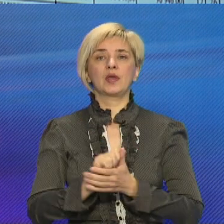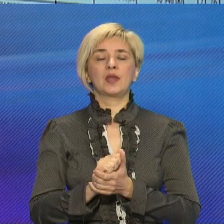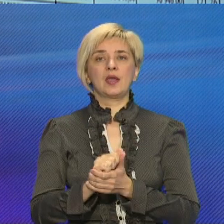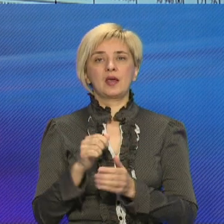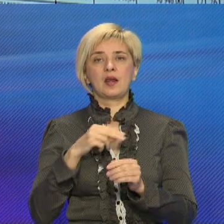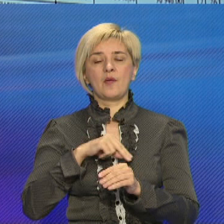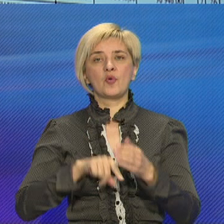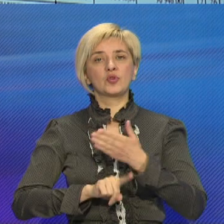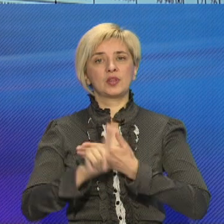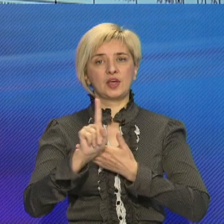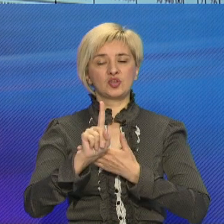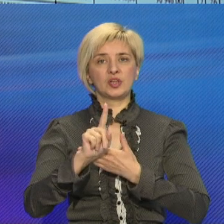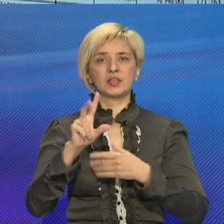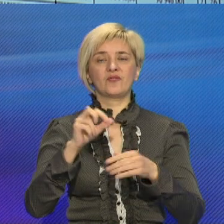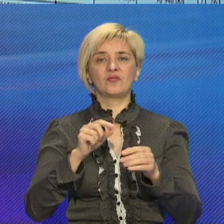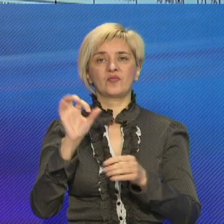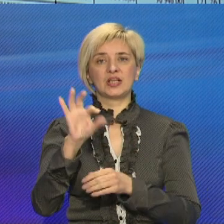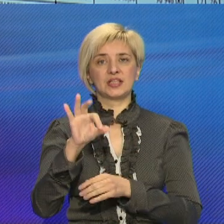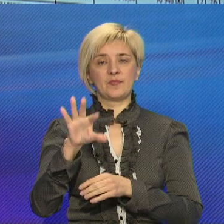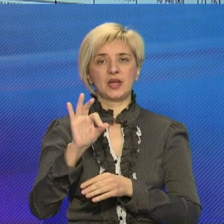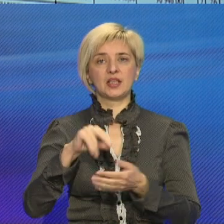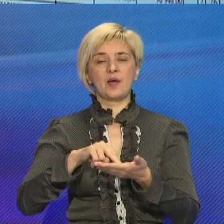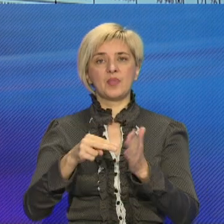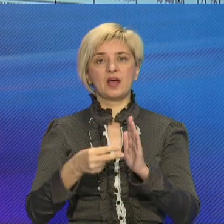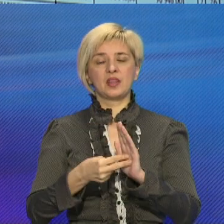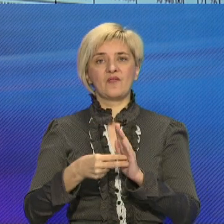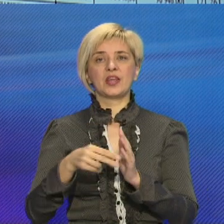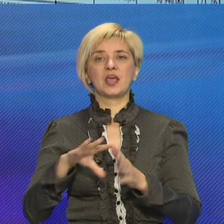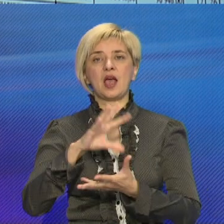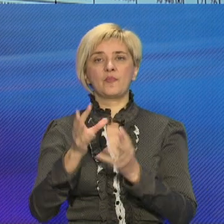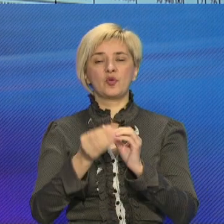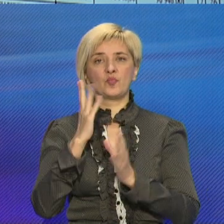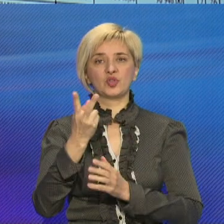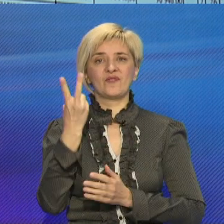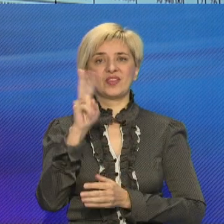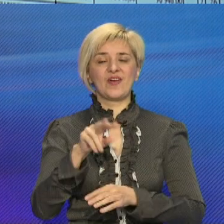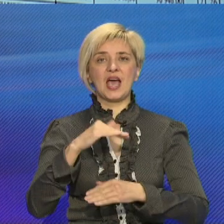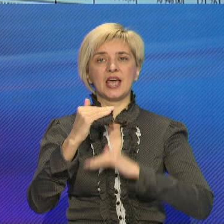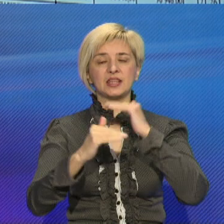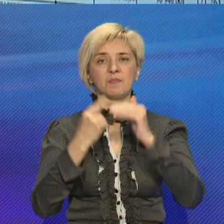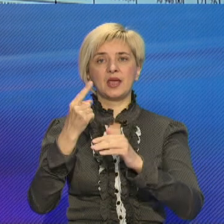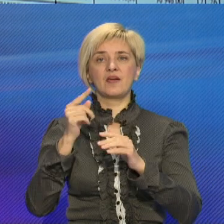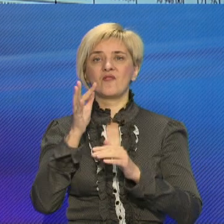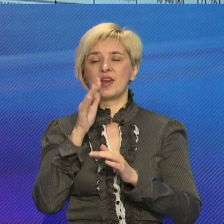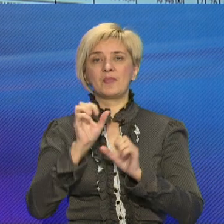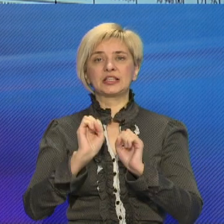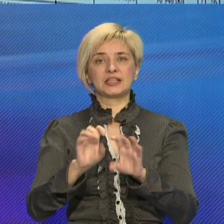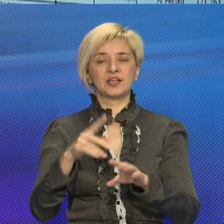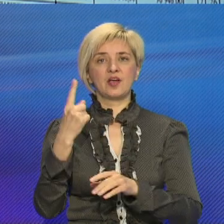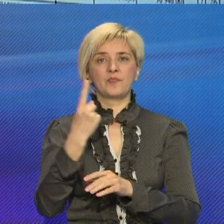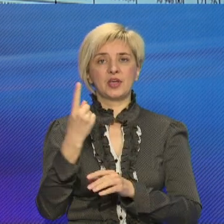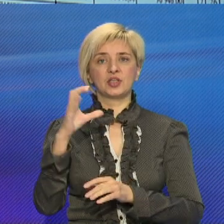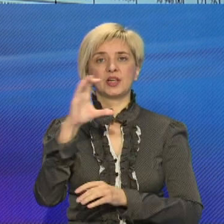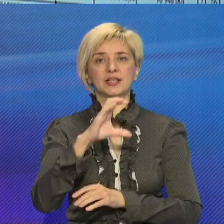аб'екце стартавалі ў пачатку кастрычніка. Запланаваны аб'ём будзе выкананы ў два этапы. Тэрмін здачы першамайскай школы –